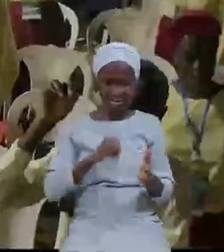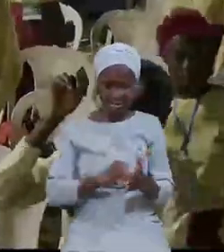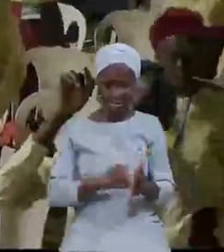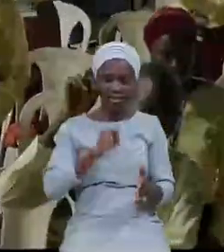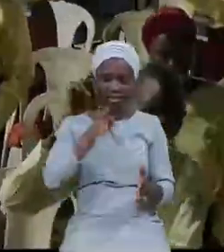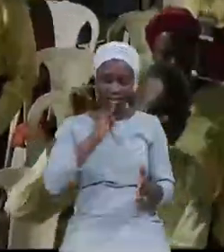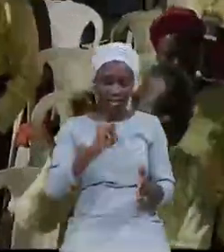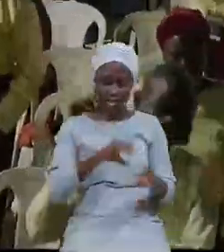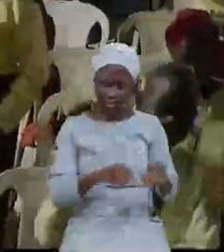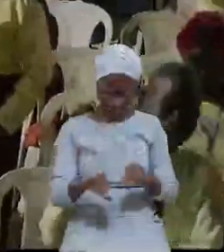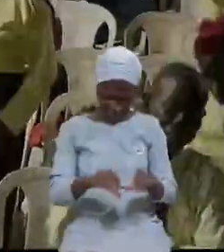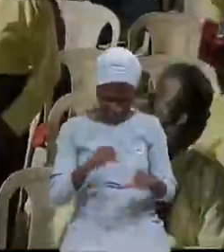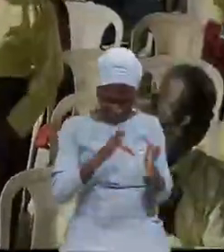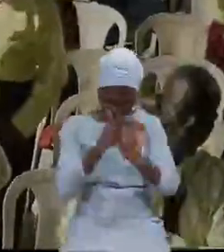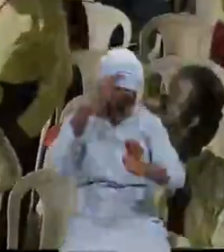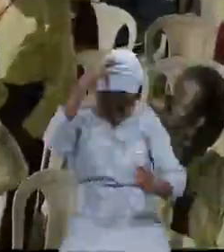c'est